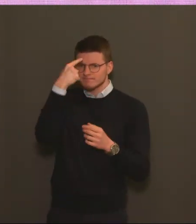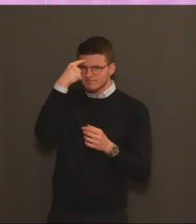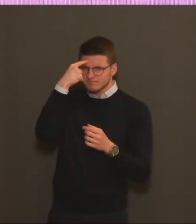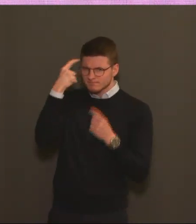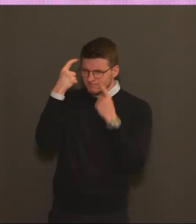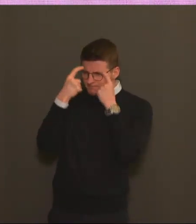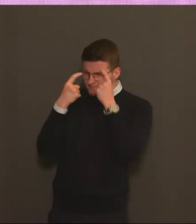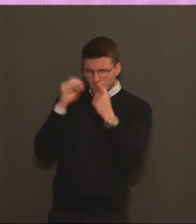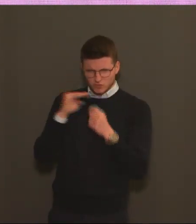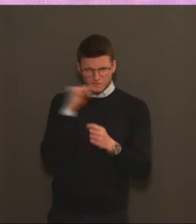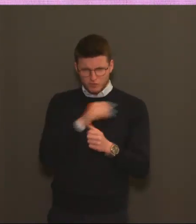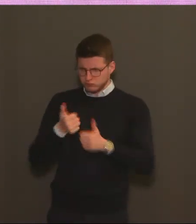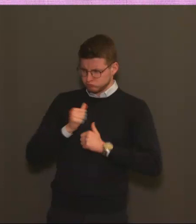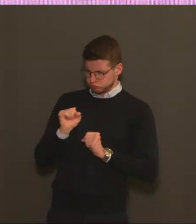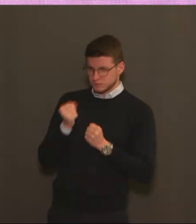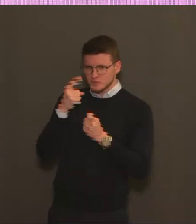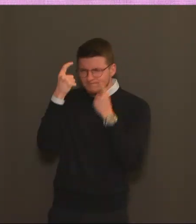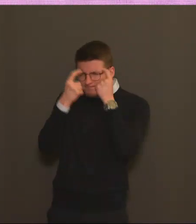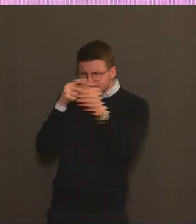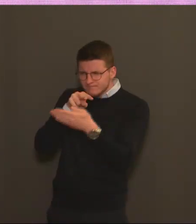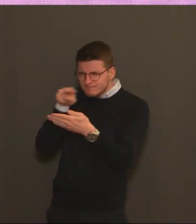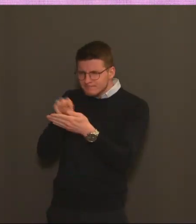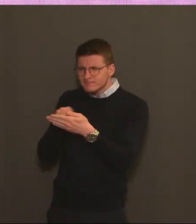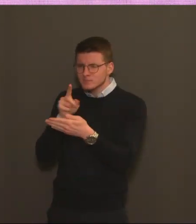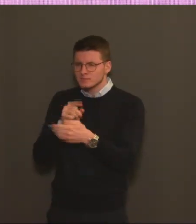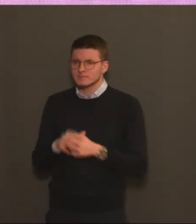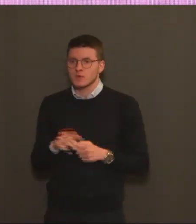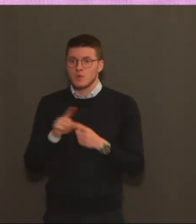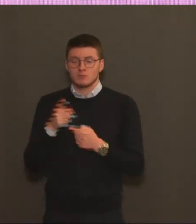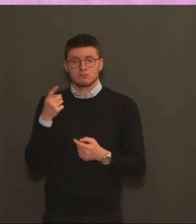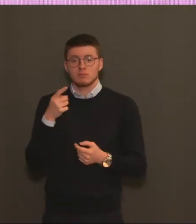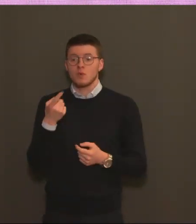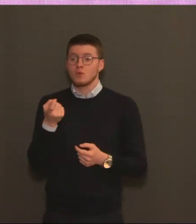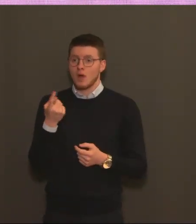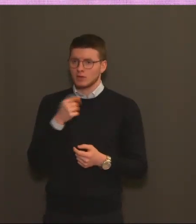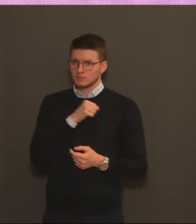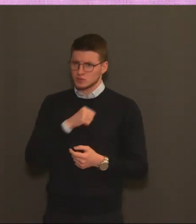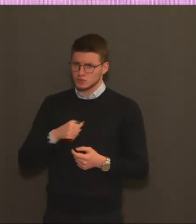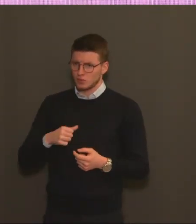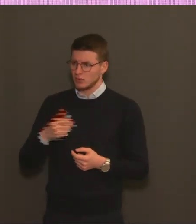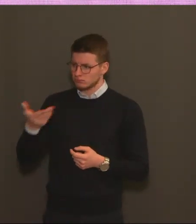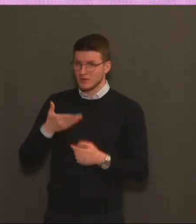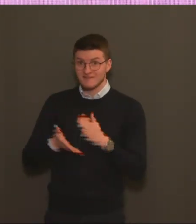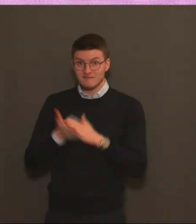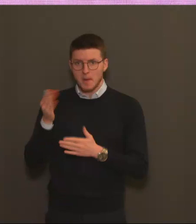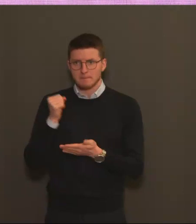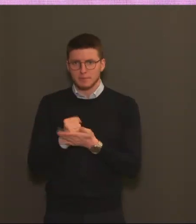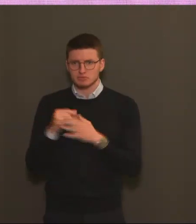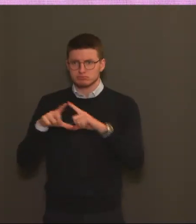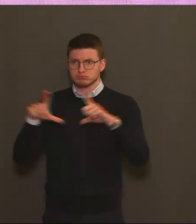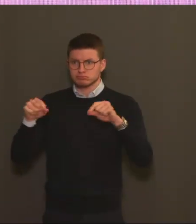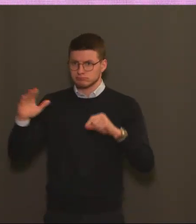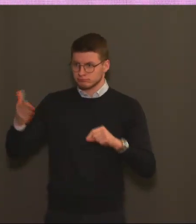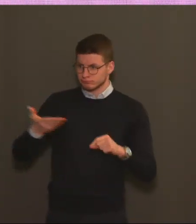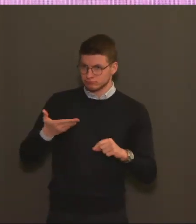Je krijgt steeds een persoonlijke uitnodiging via de post. Als je gegevens gekend zijn, krijg je ook een uitnodiging per